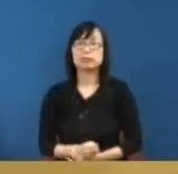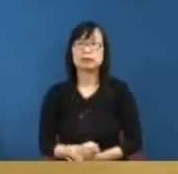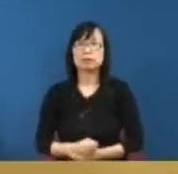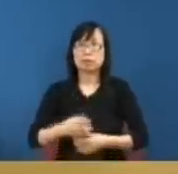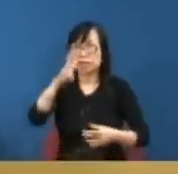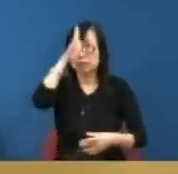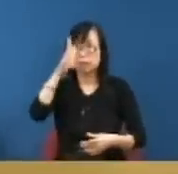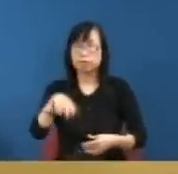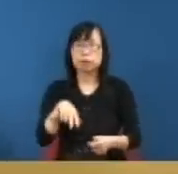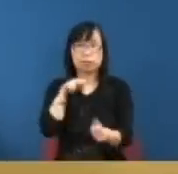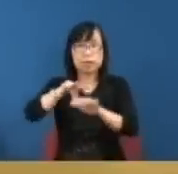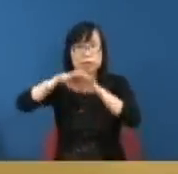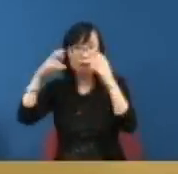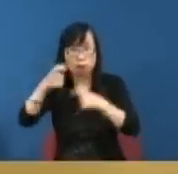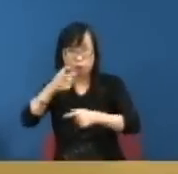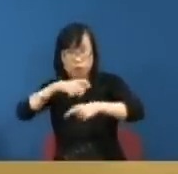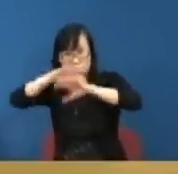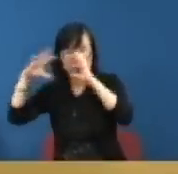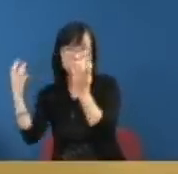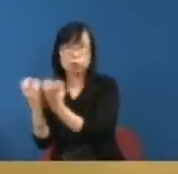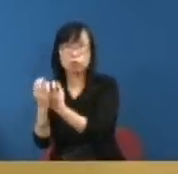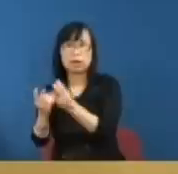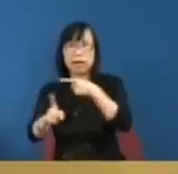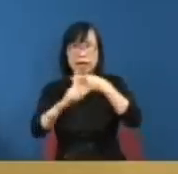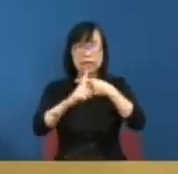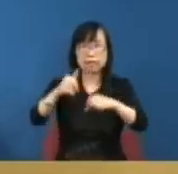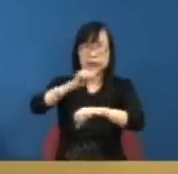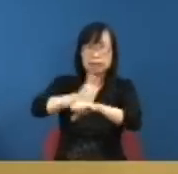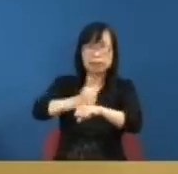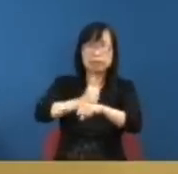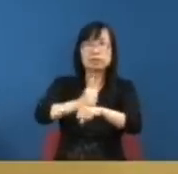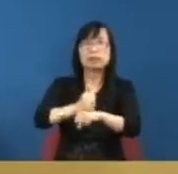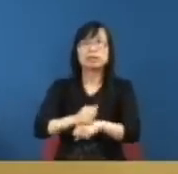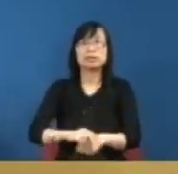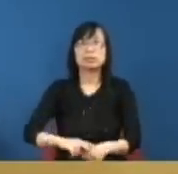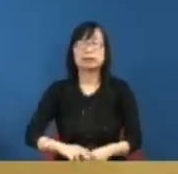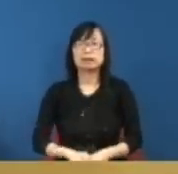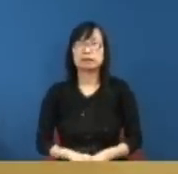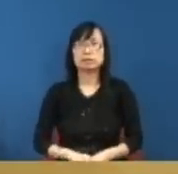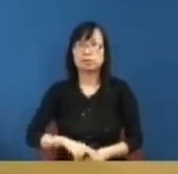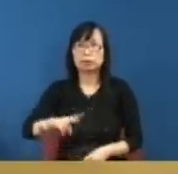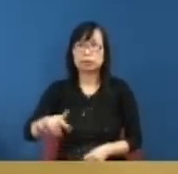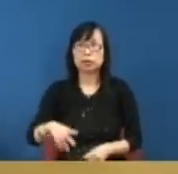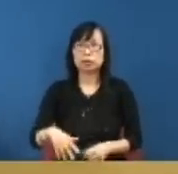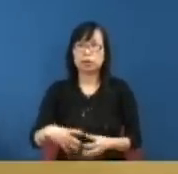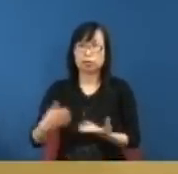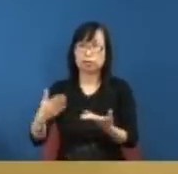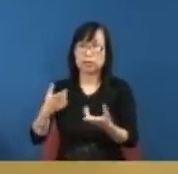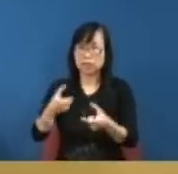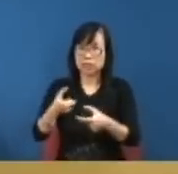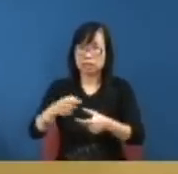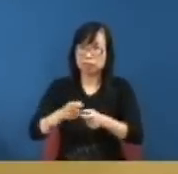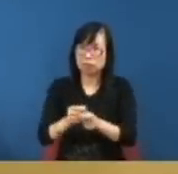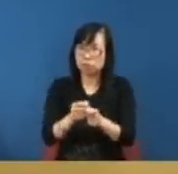個政府同埋財團將經濟危機嘅惡果轉嫁俾佢哋，用呢個通貨膨脹嘅方